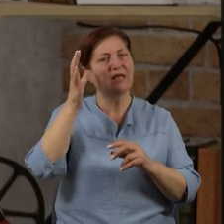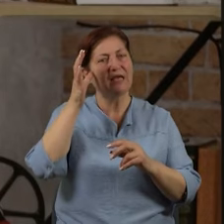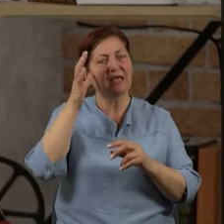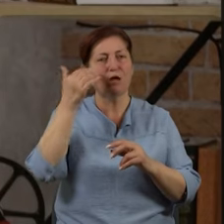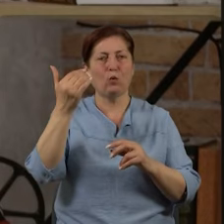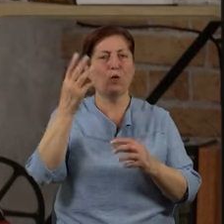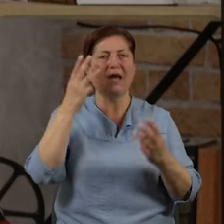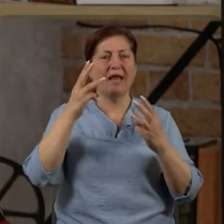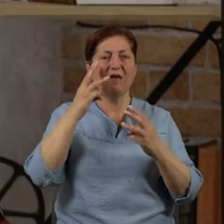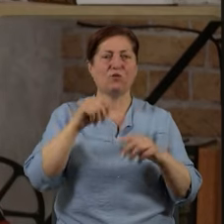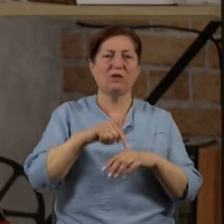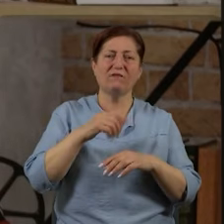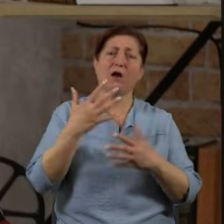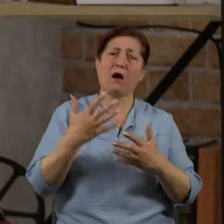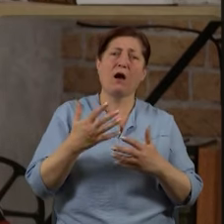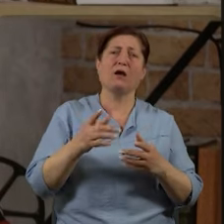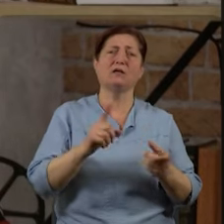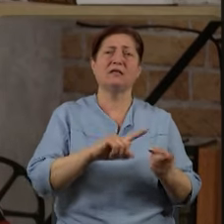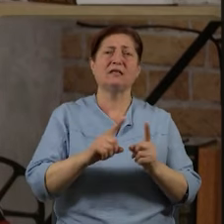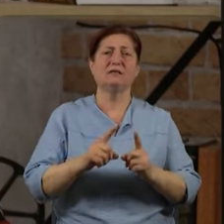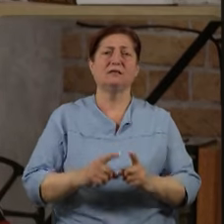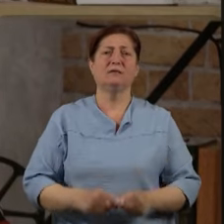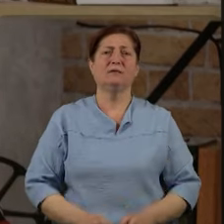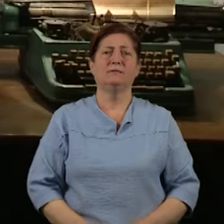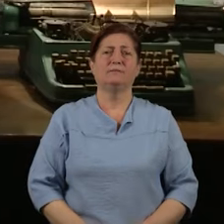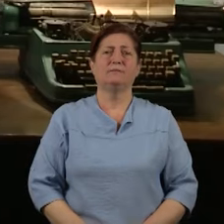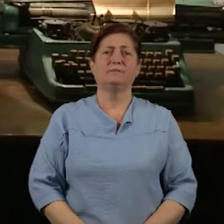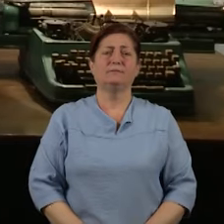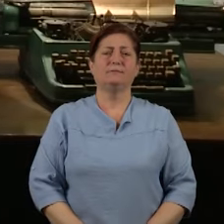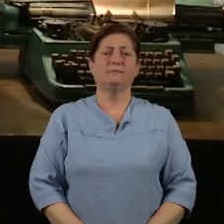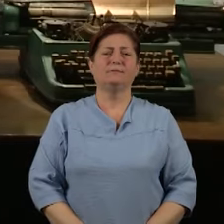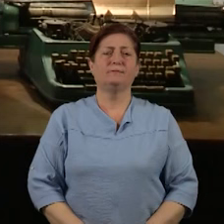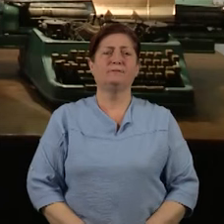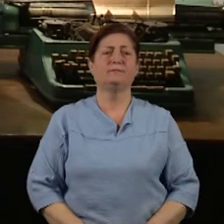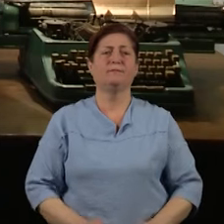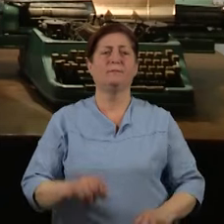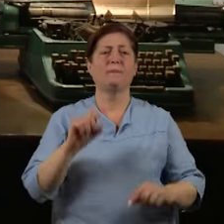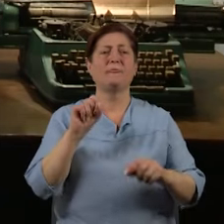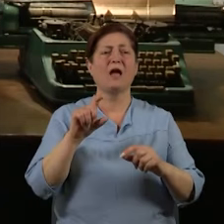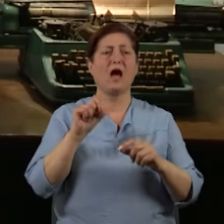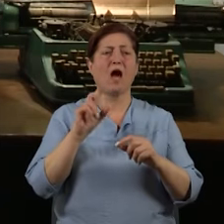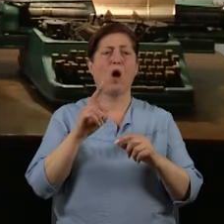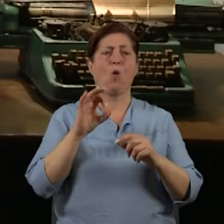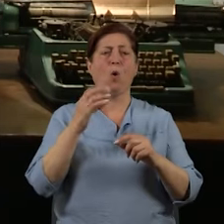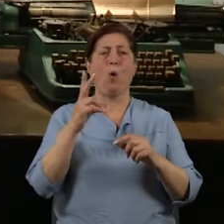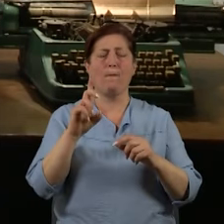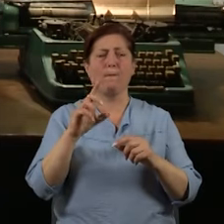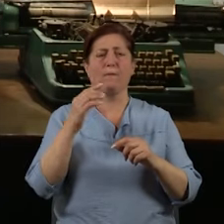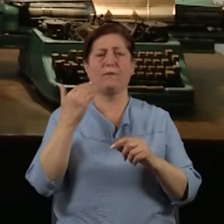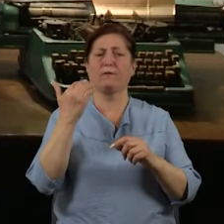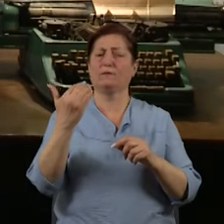երևույթ է թվում, քան կենսագրական, տես Հակոբ Մնդուրին հետագայում հրաշք պատմված գրեց, Սիլա էր